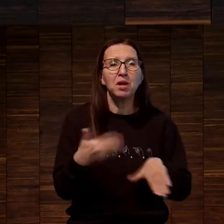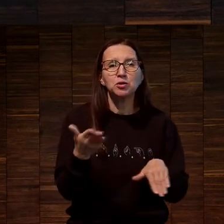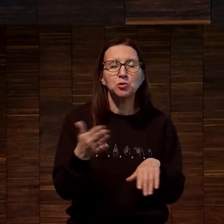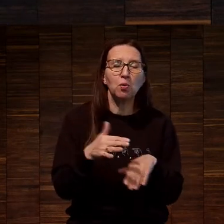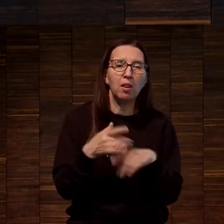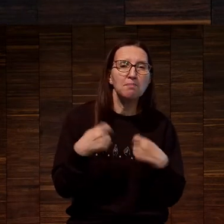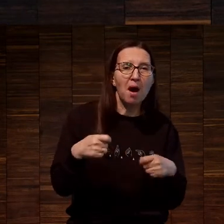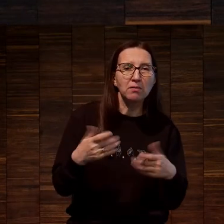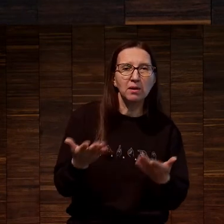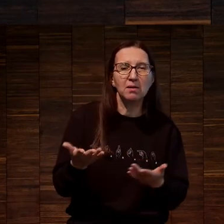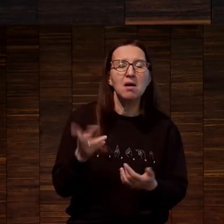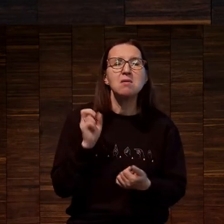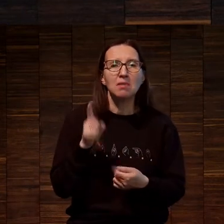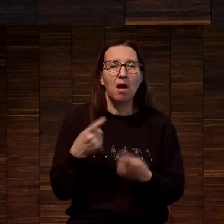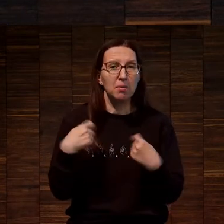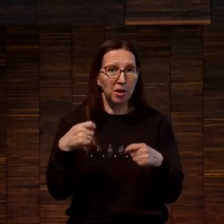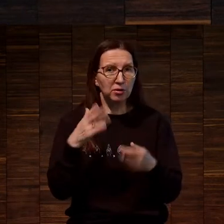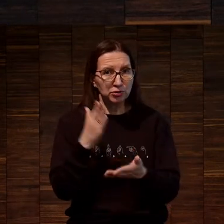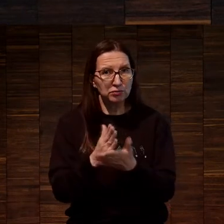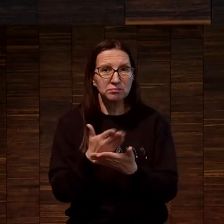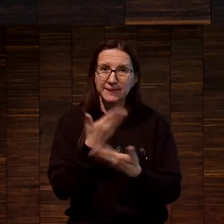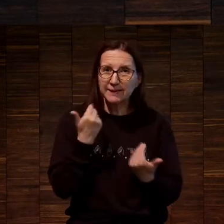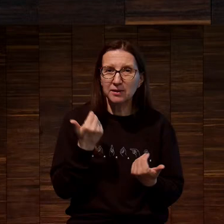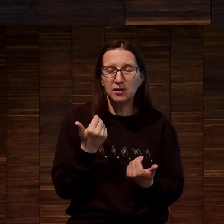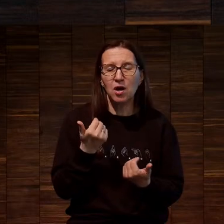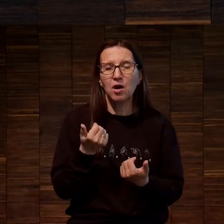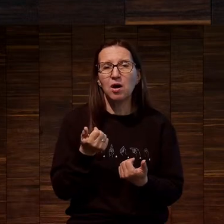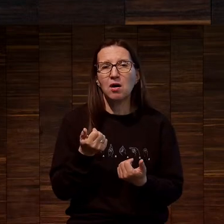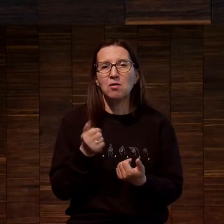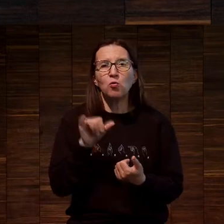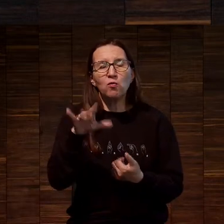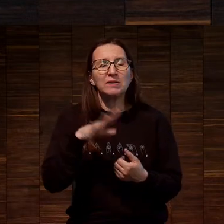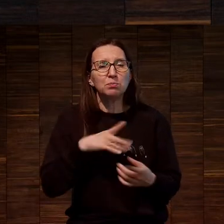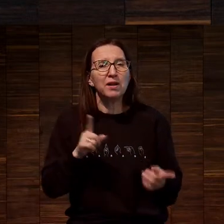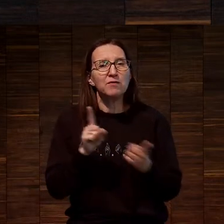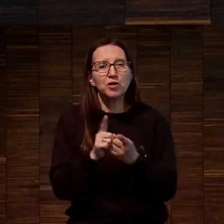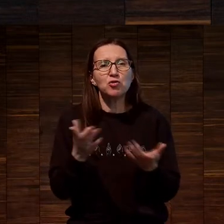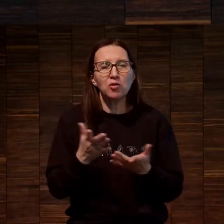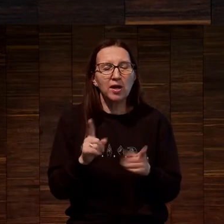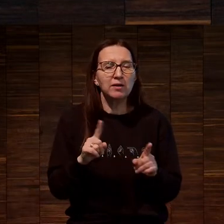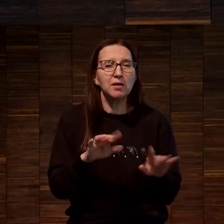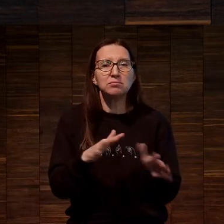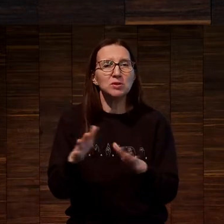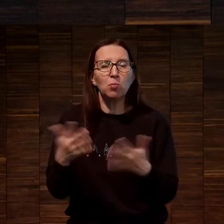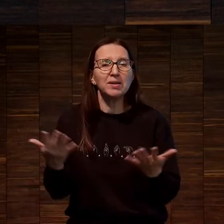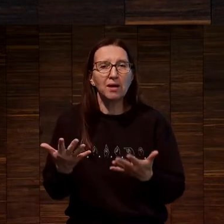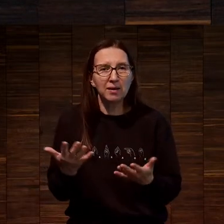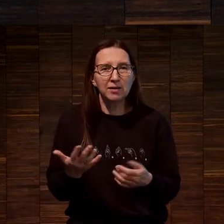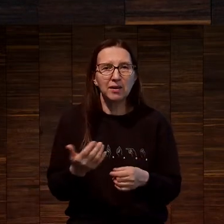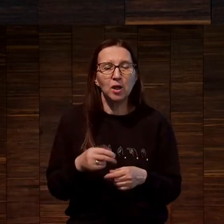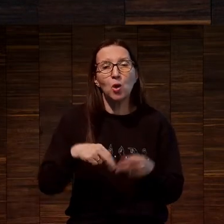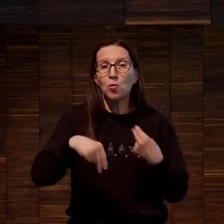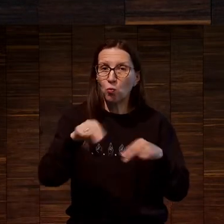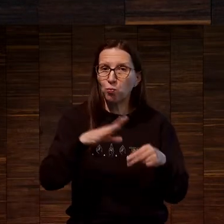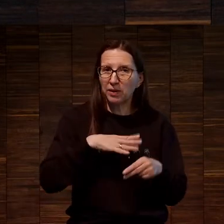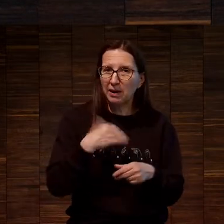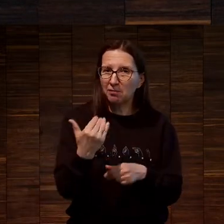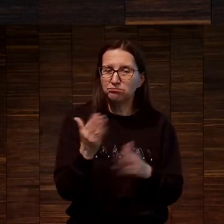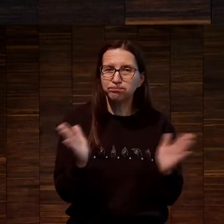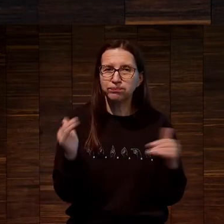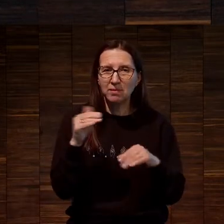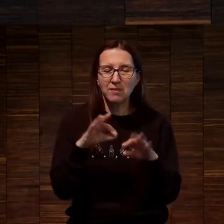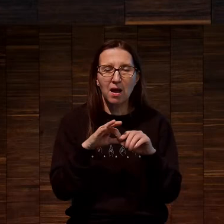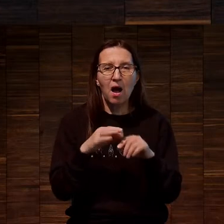маркет, как прошли продажи, что произошло, какие у вас были встречи, купили ли ваши работы и так далее,